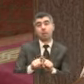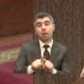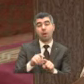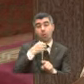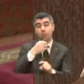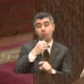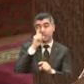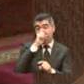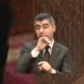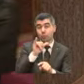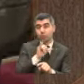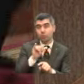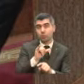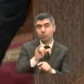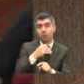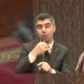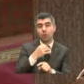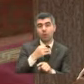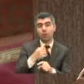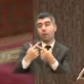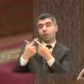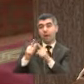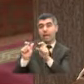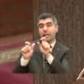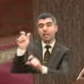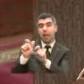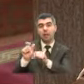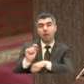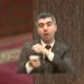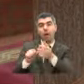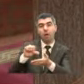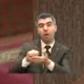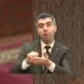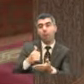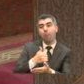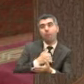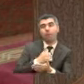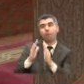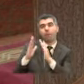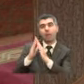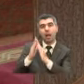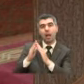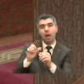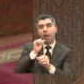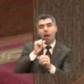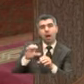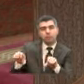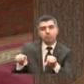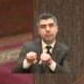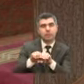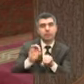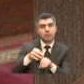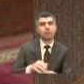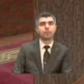يعني الفردي واللي بداو تيطالبوا به السكينة العالم القروي. وهذا الموضوع هذا ديال